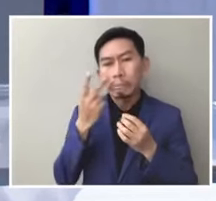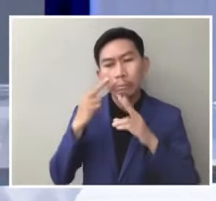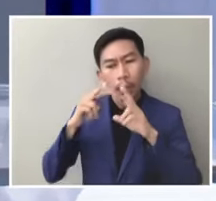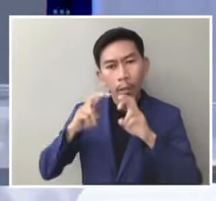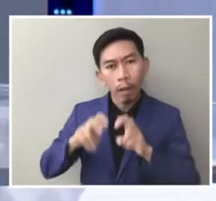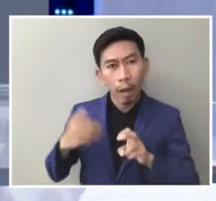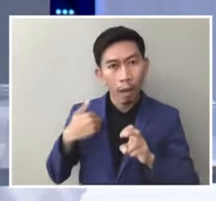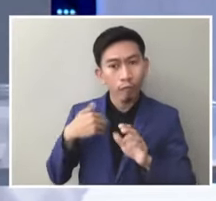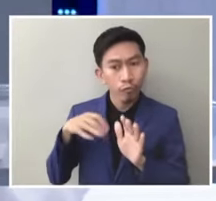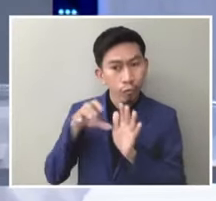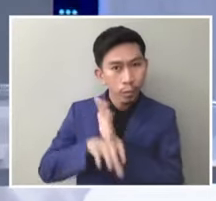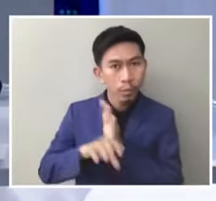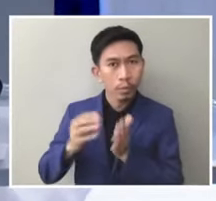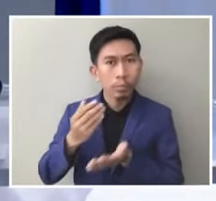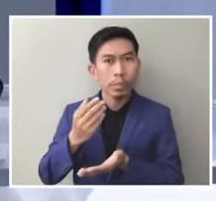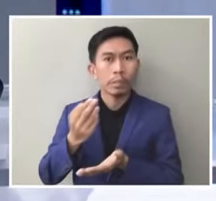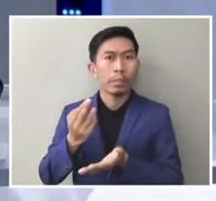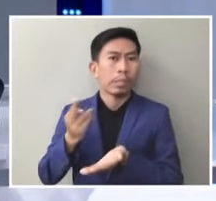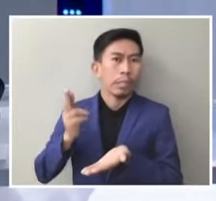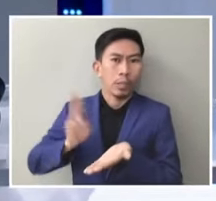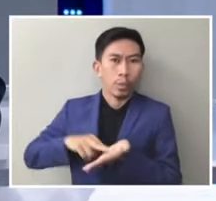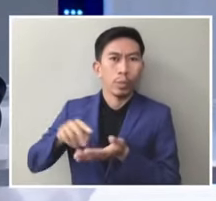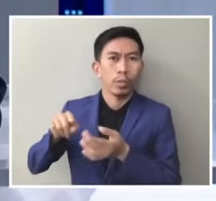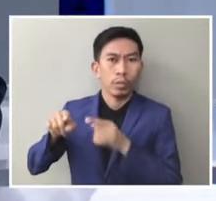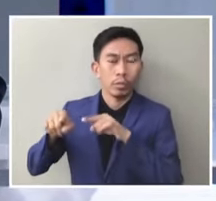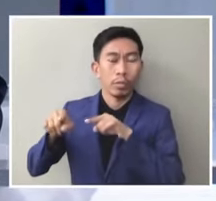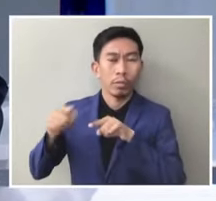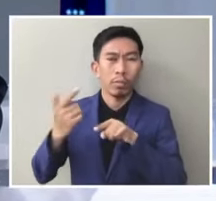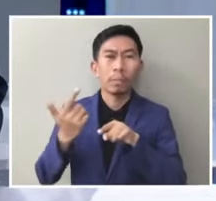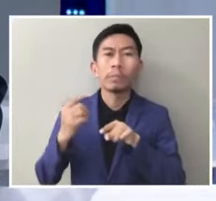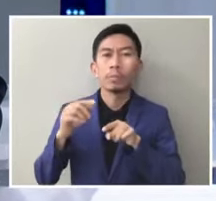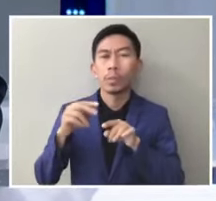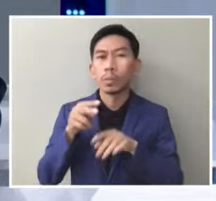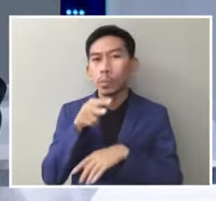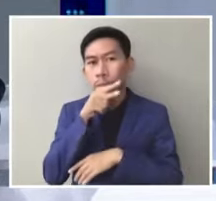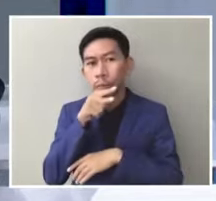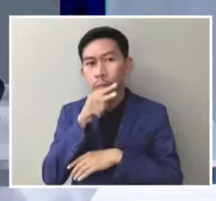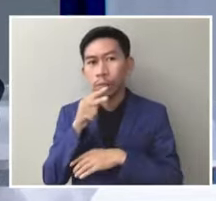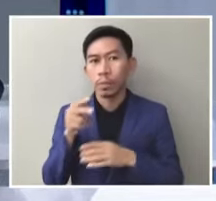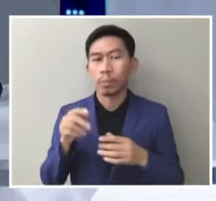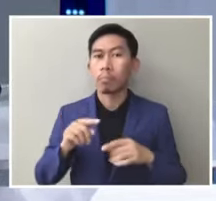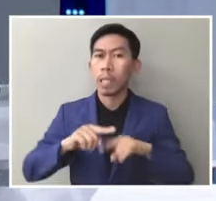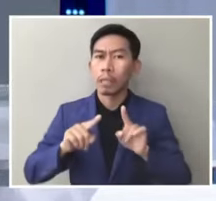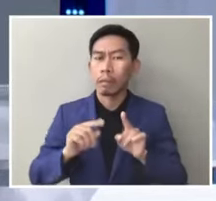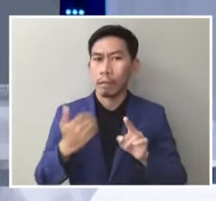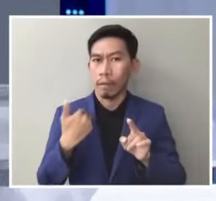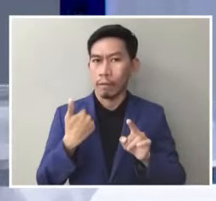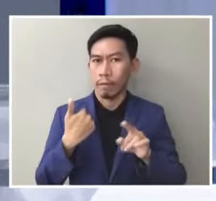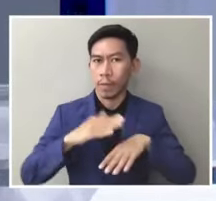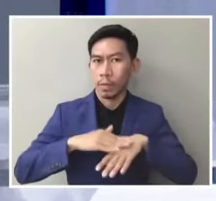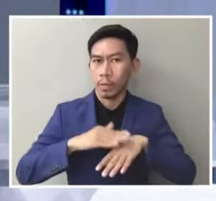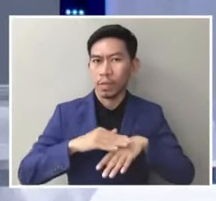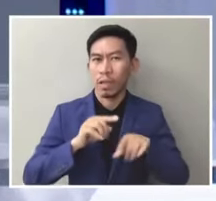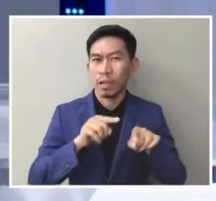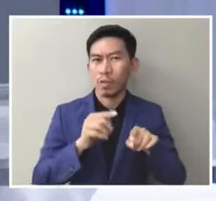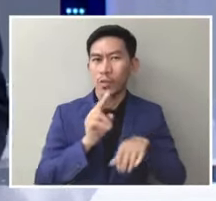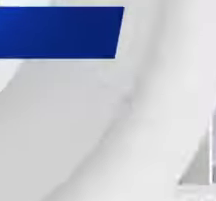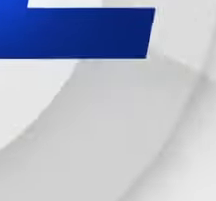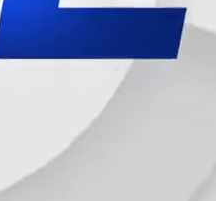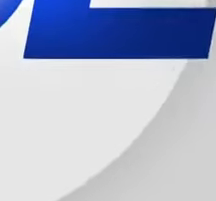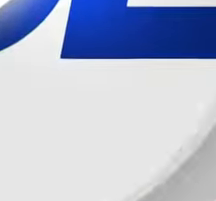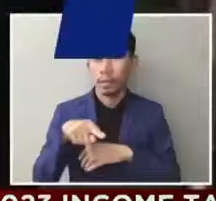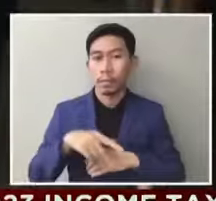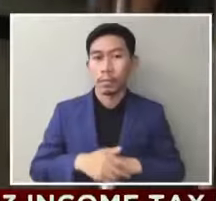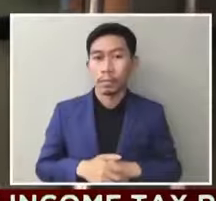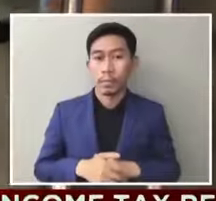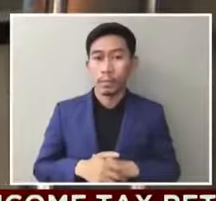naman ang Commission on Human Rights sa paggamit ng naturang app. Nagpa-patrol, Zian Ambrosio.